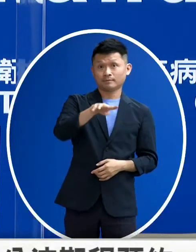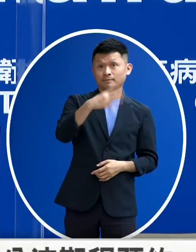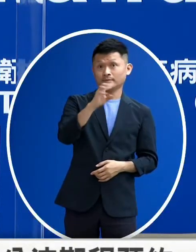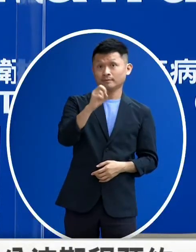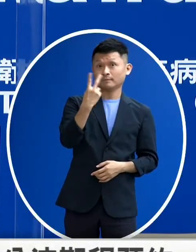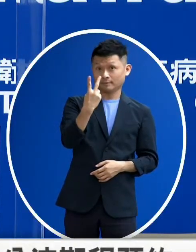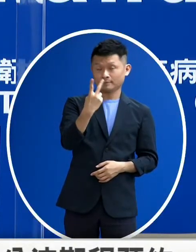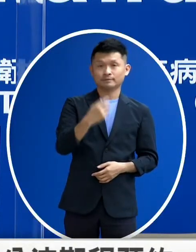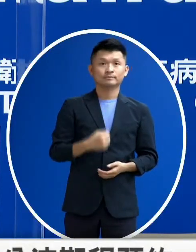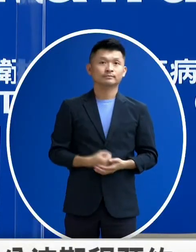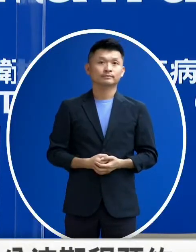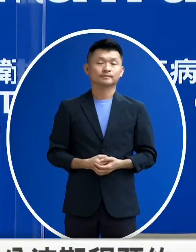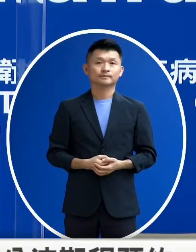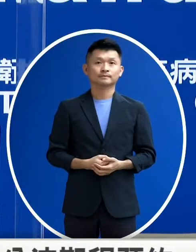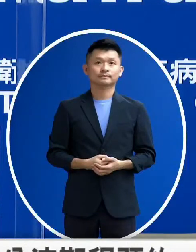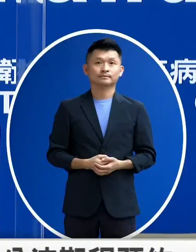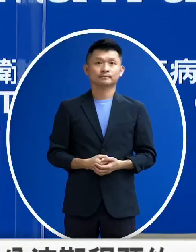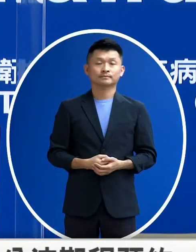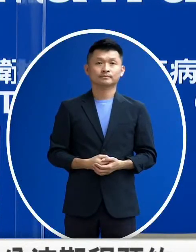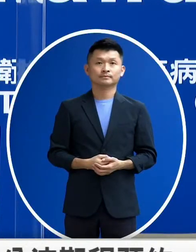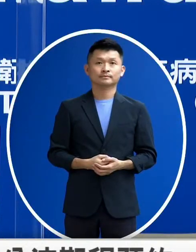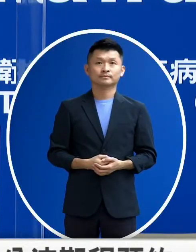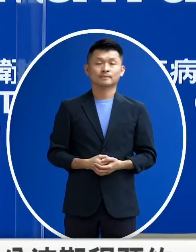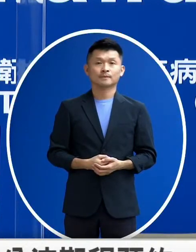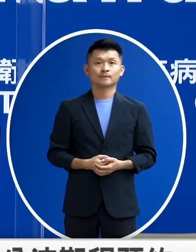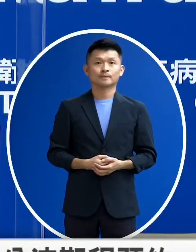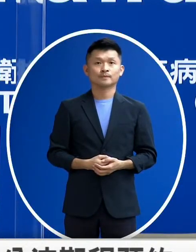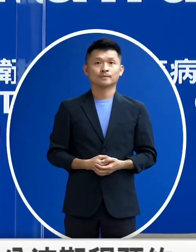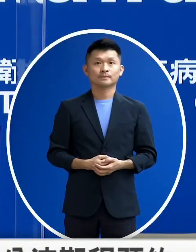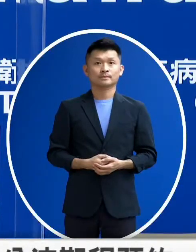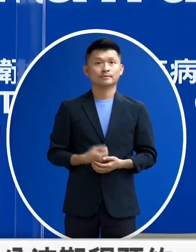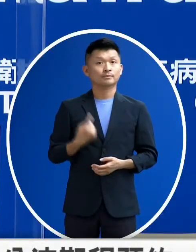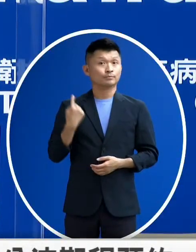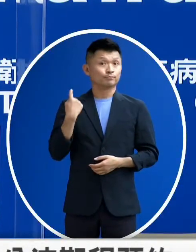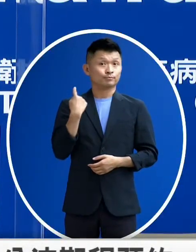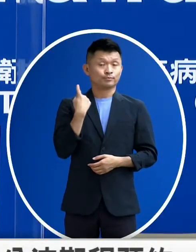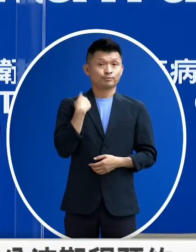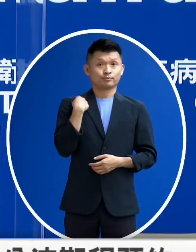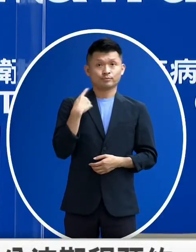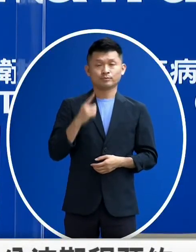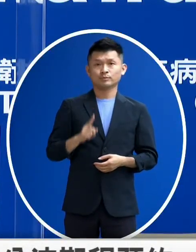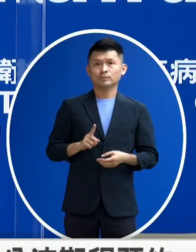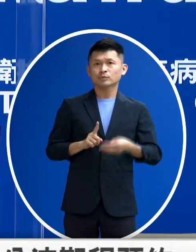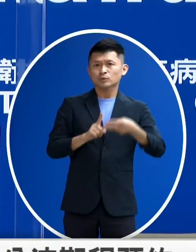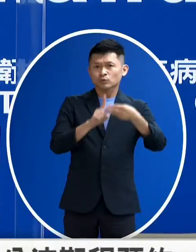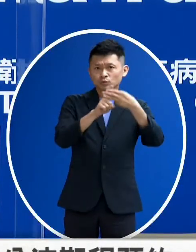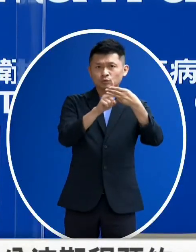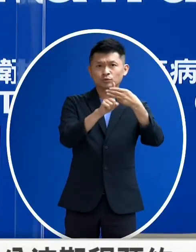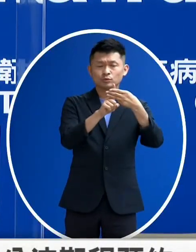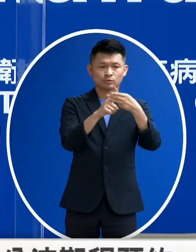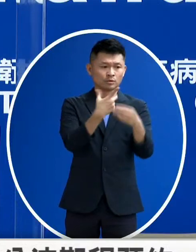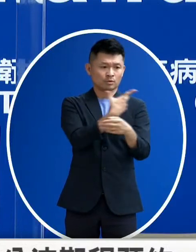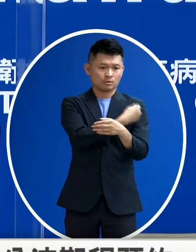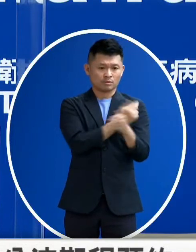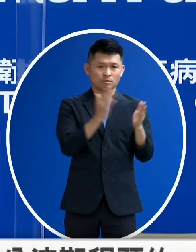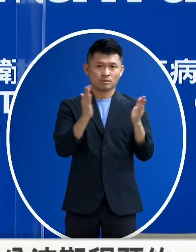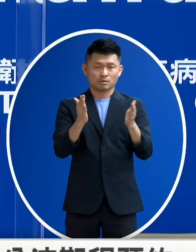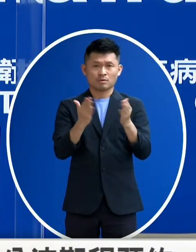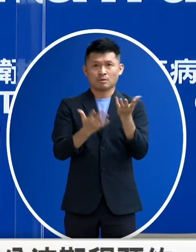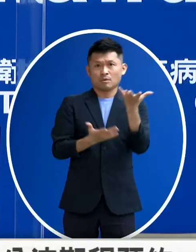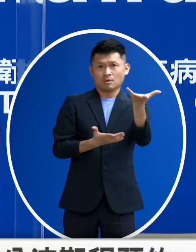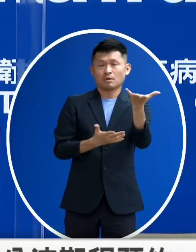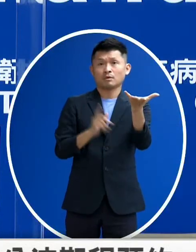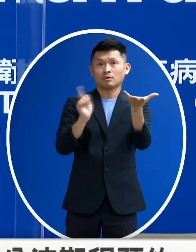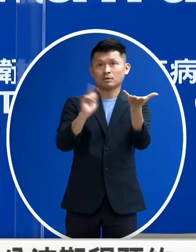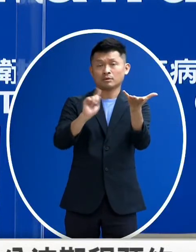168402剂啊。那昨天并不是几个主要的期程的接种，那接种的大